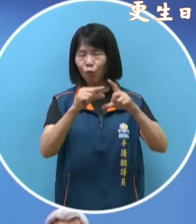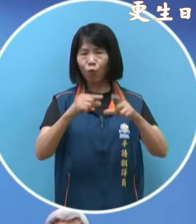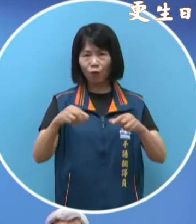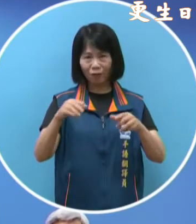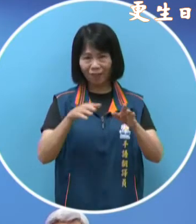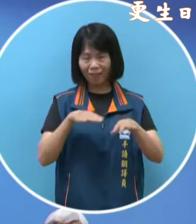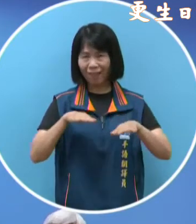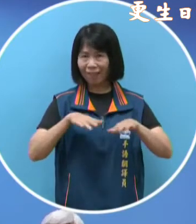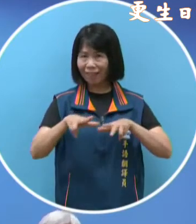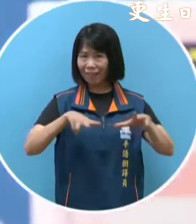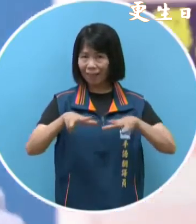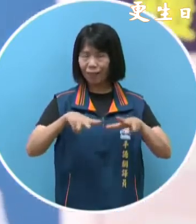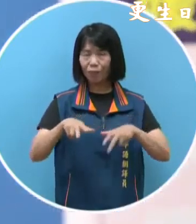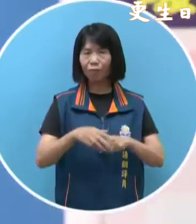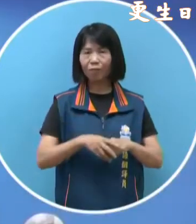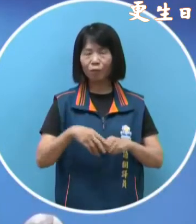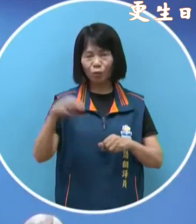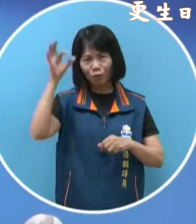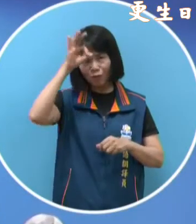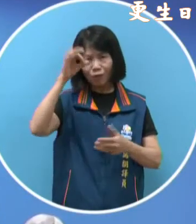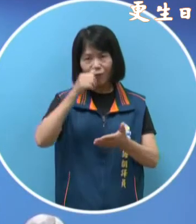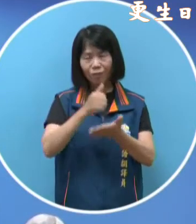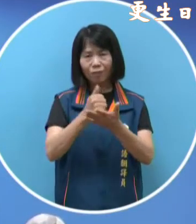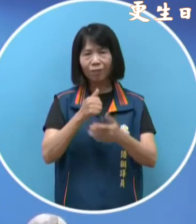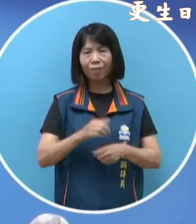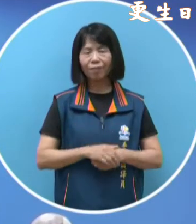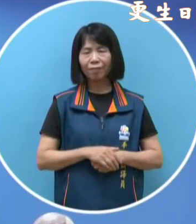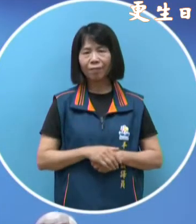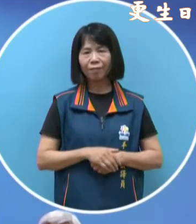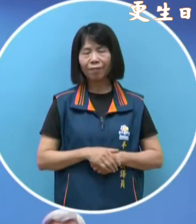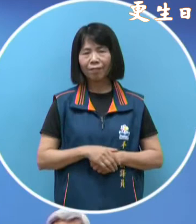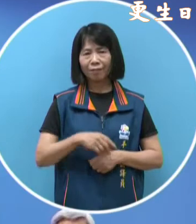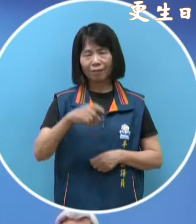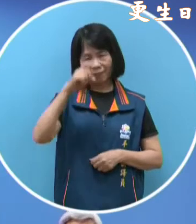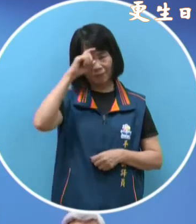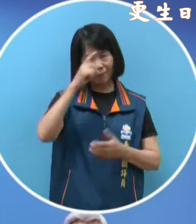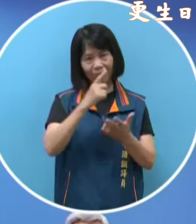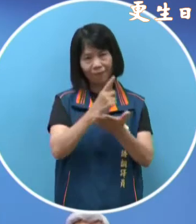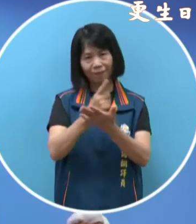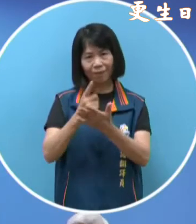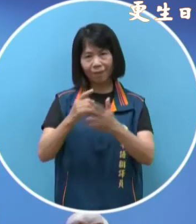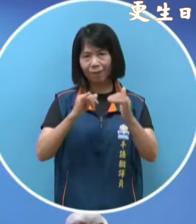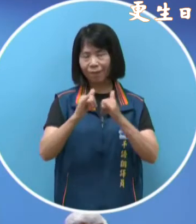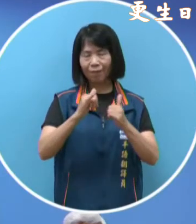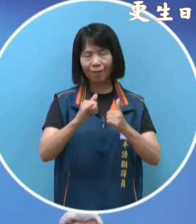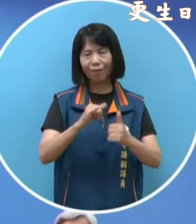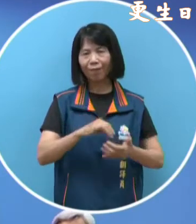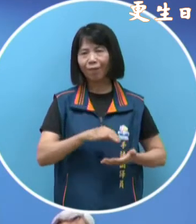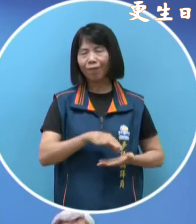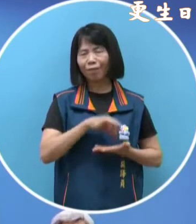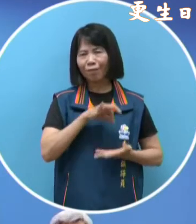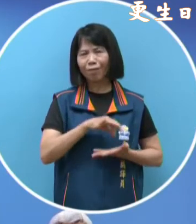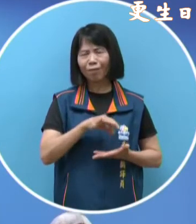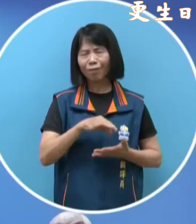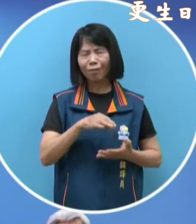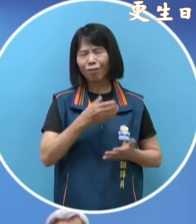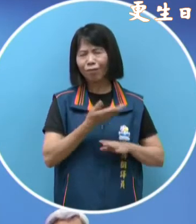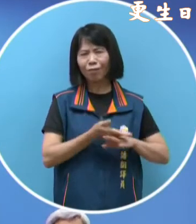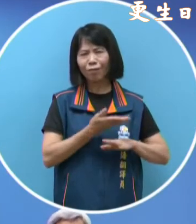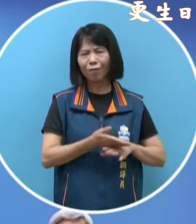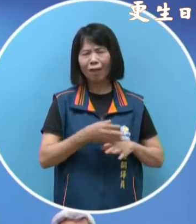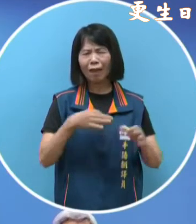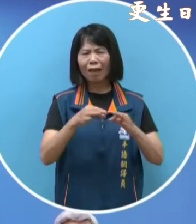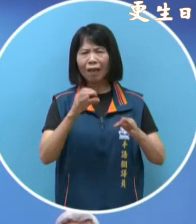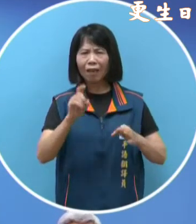可以去找到那个店家了哦。这个部分请店那个各位乡亲不要担心说啊，那在哪一家店？